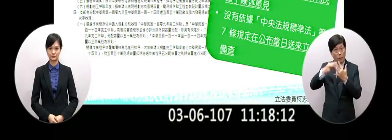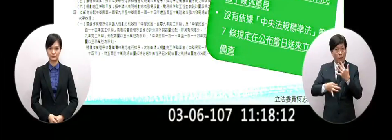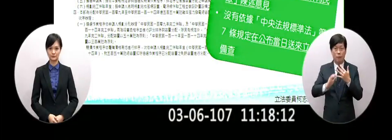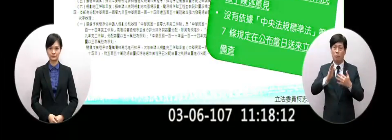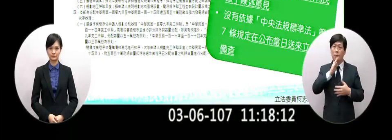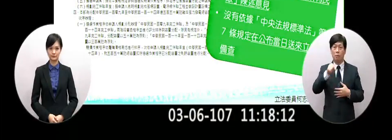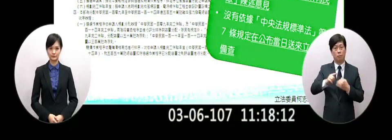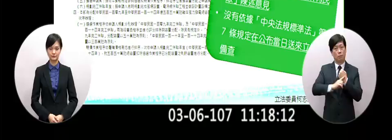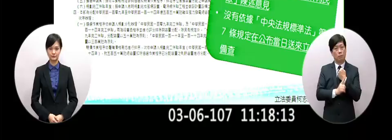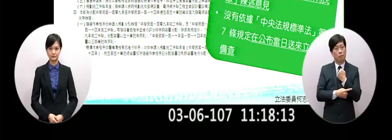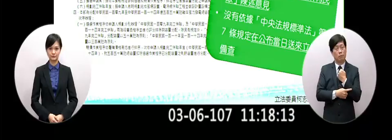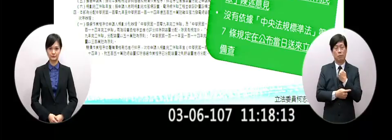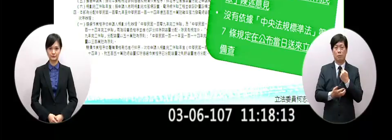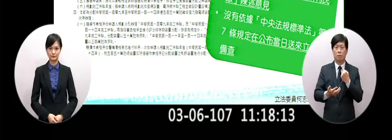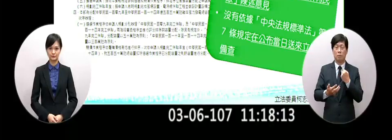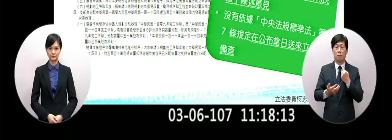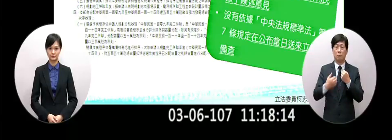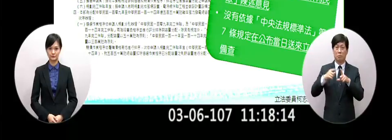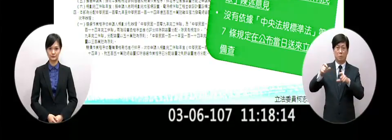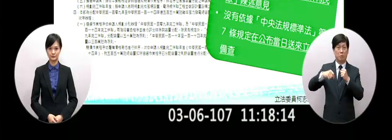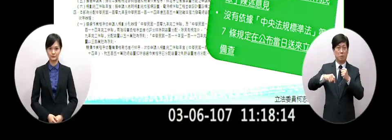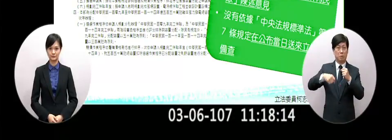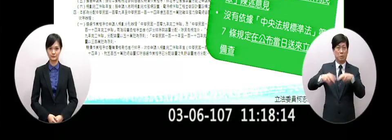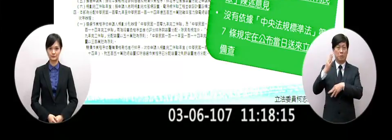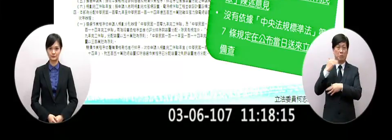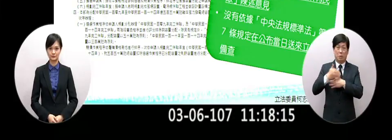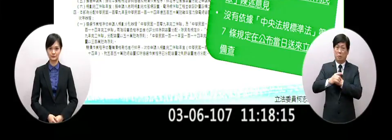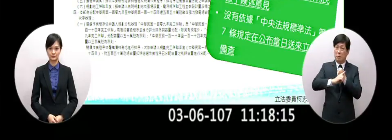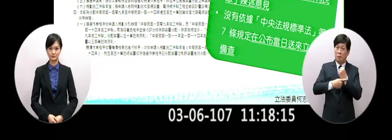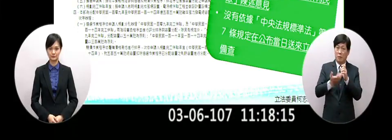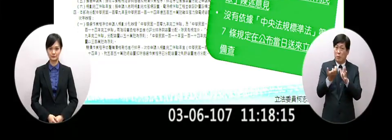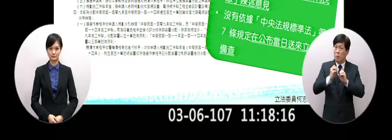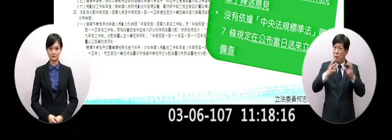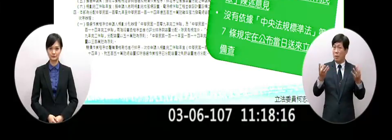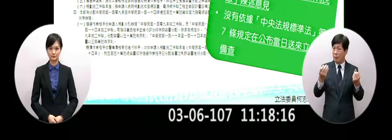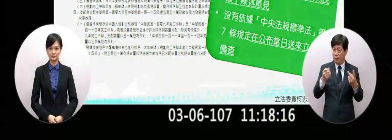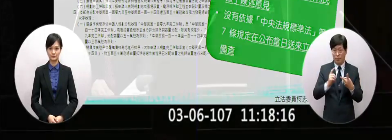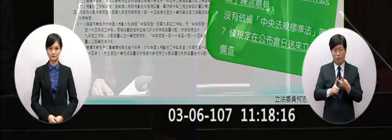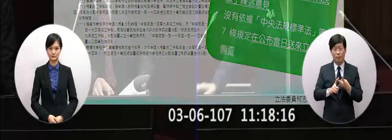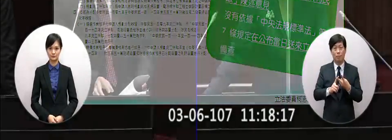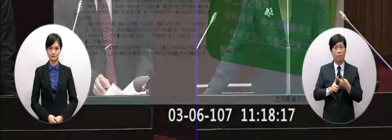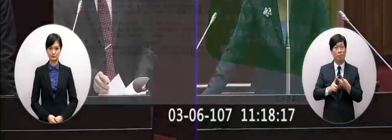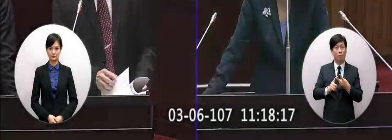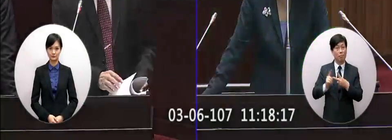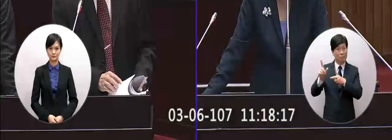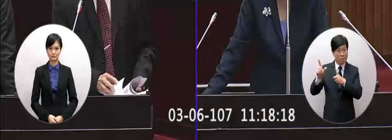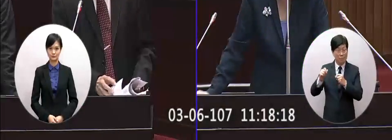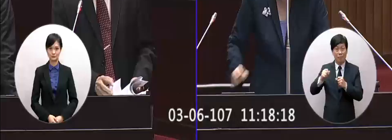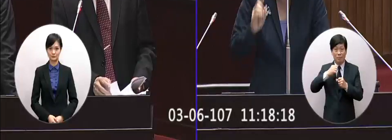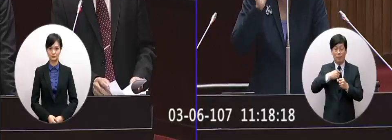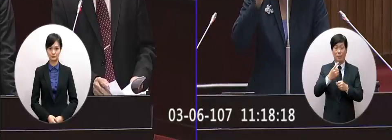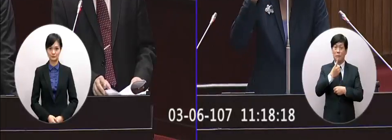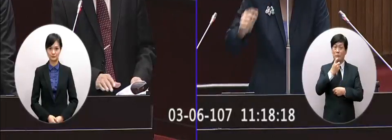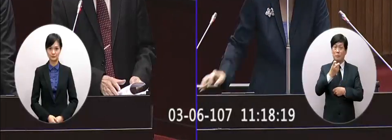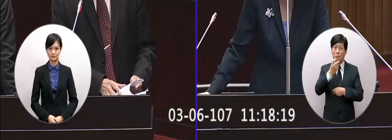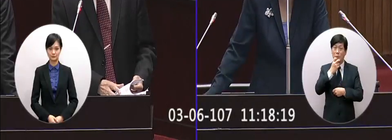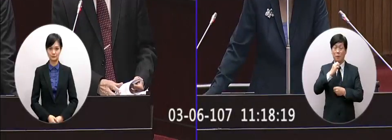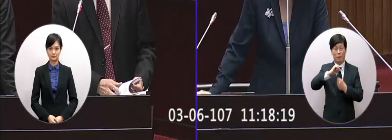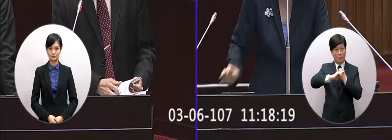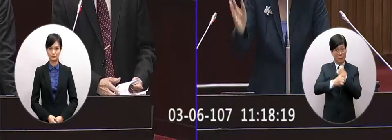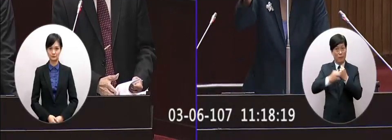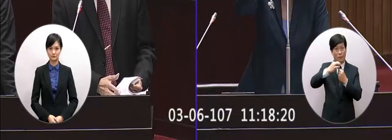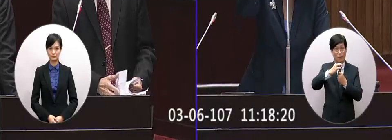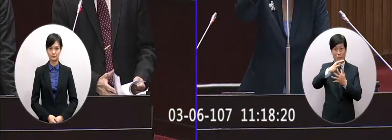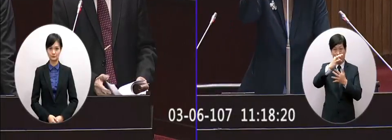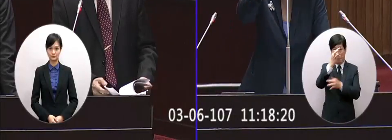份的法令哦，没有依据行政程序法进行预告，也没有依据我们的规准标，这个中央法规标